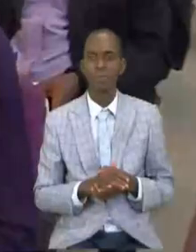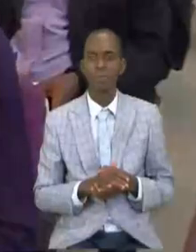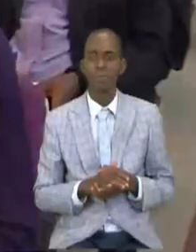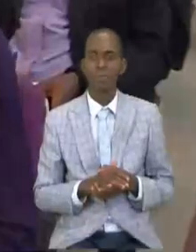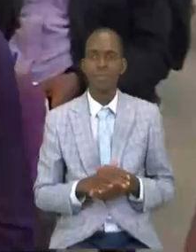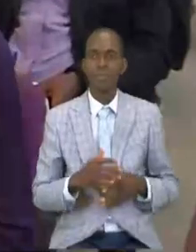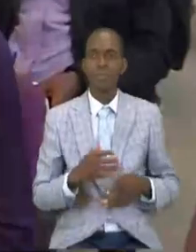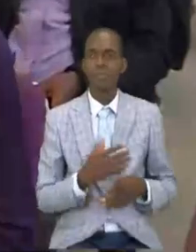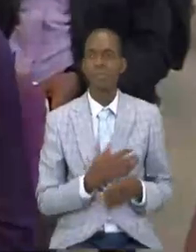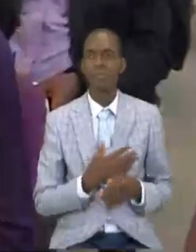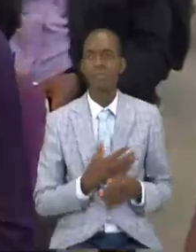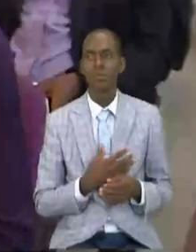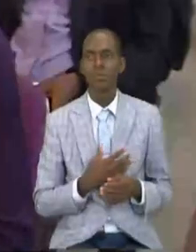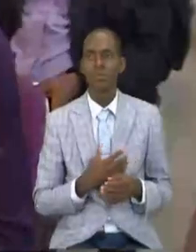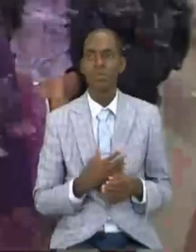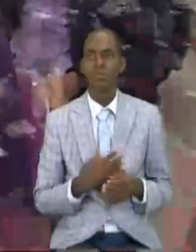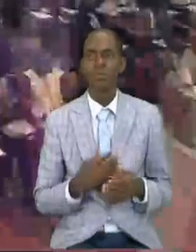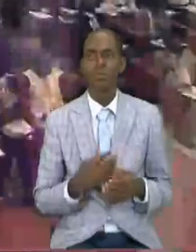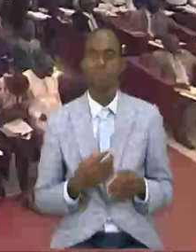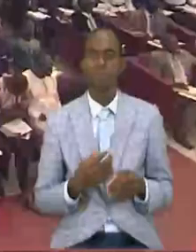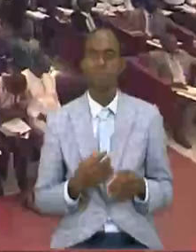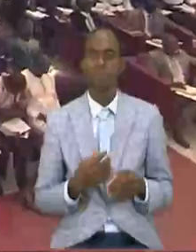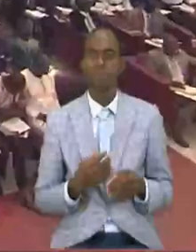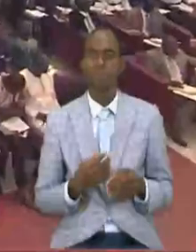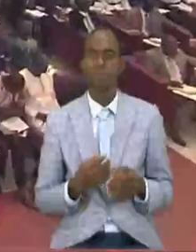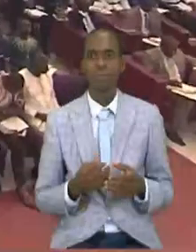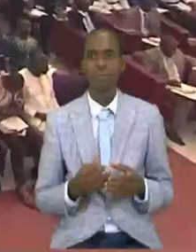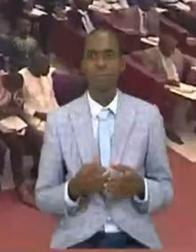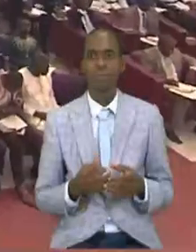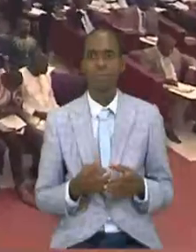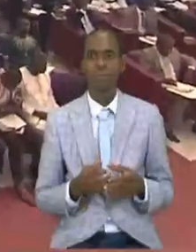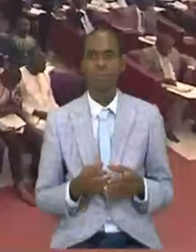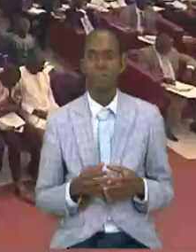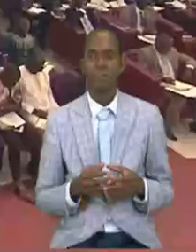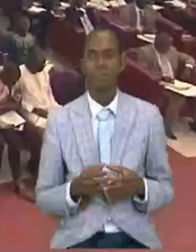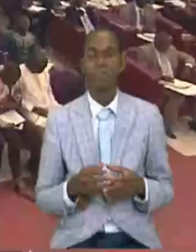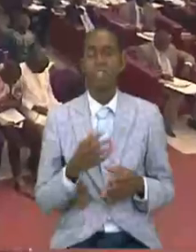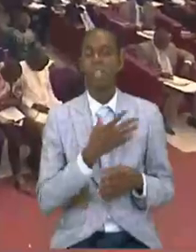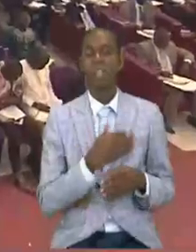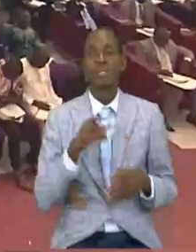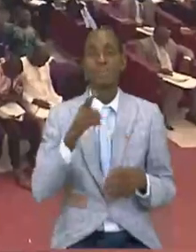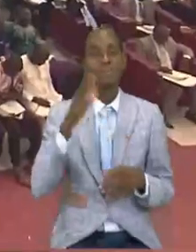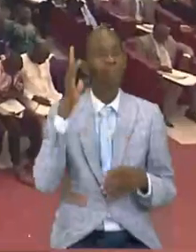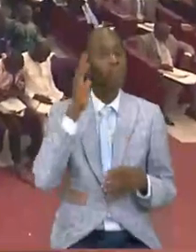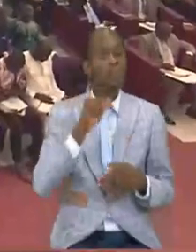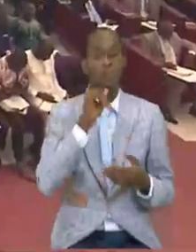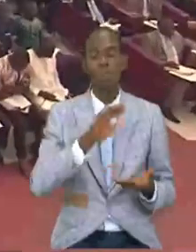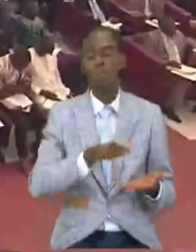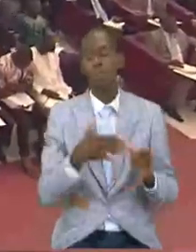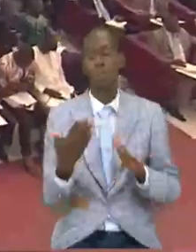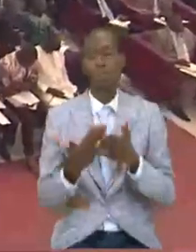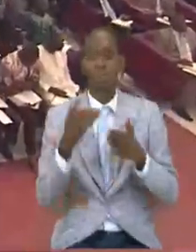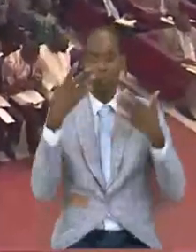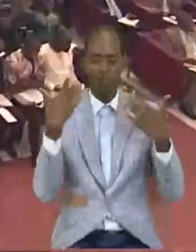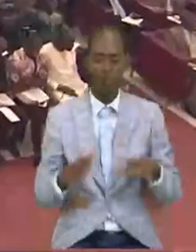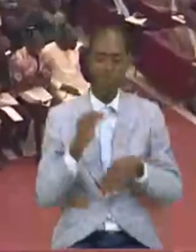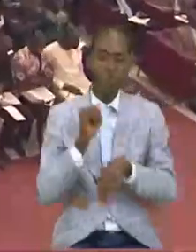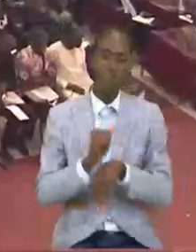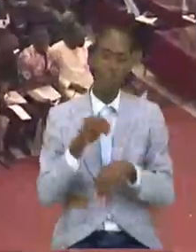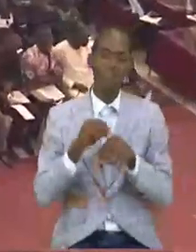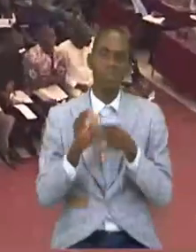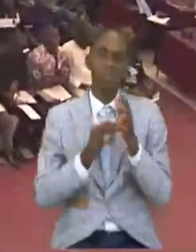de tes jours. Dites-le à haute voix, avec confiance. Je remplirai le nombre de tes jours. Tu ne mourras